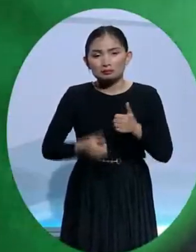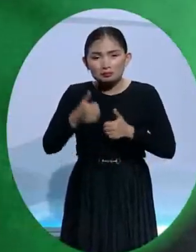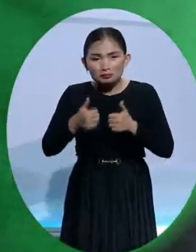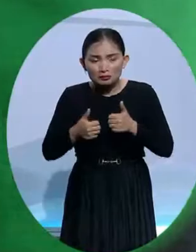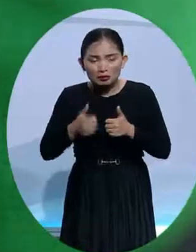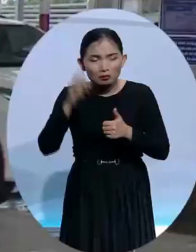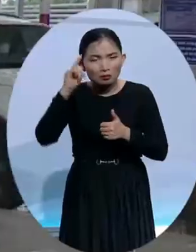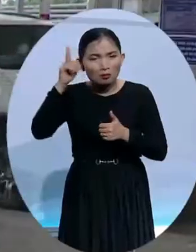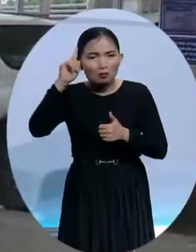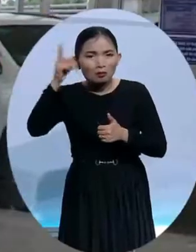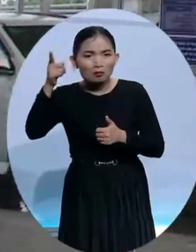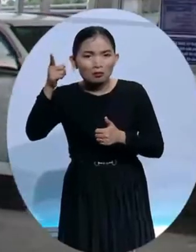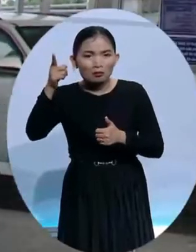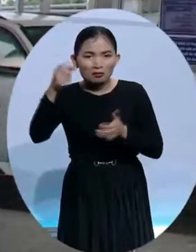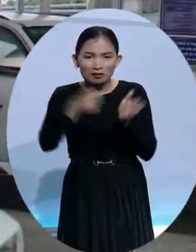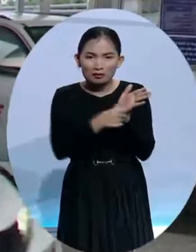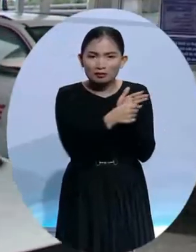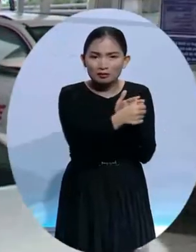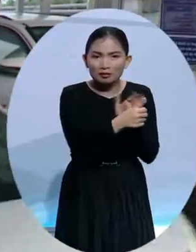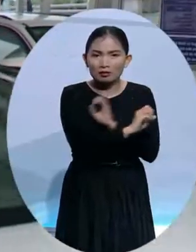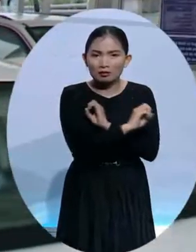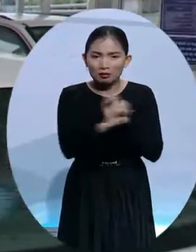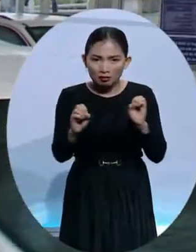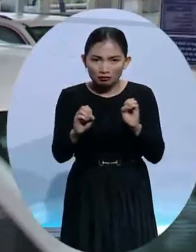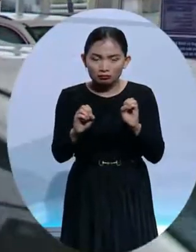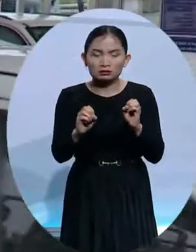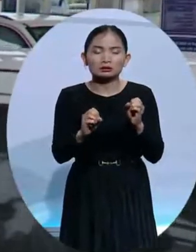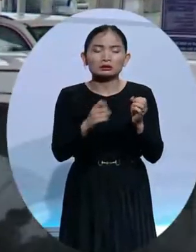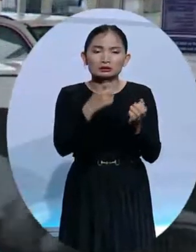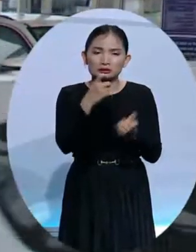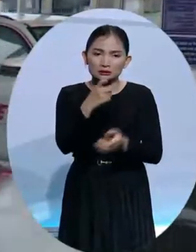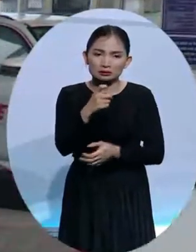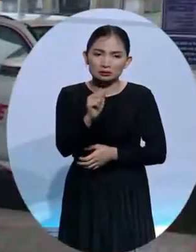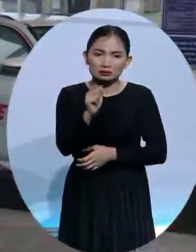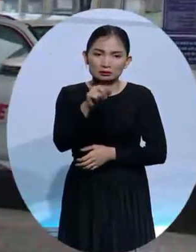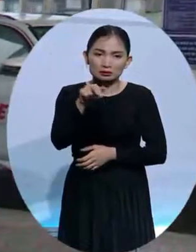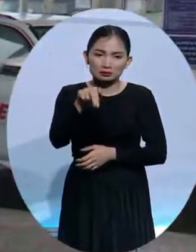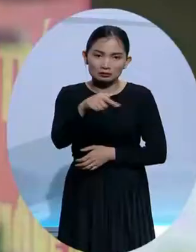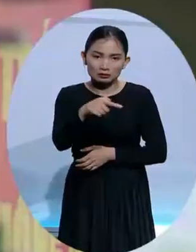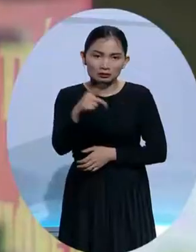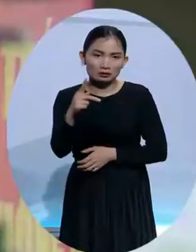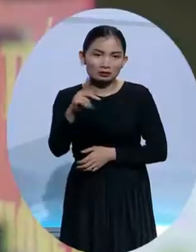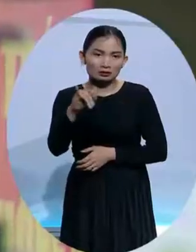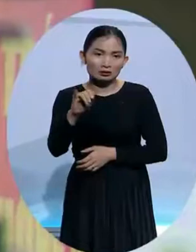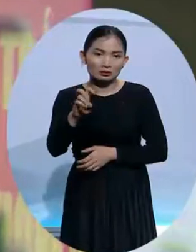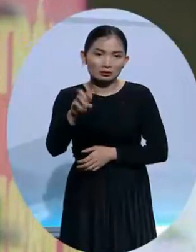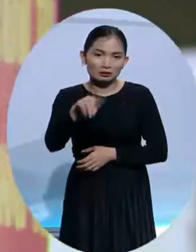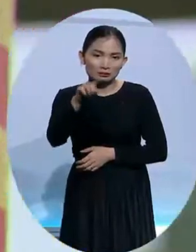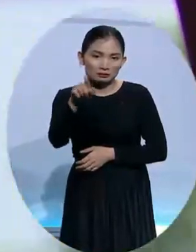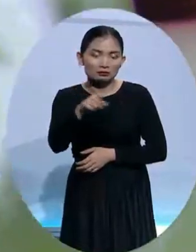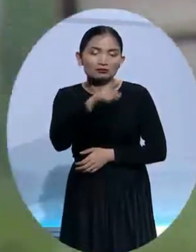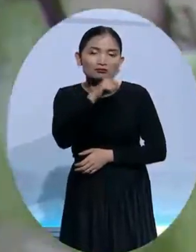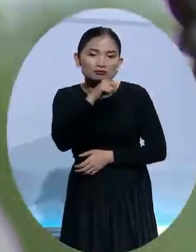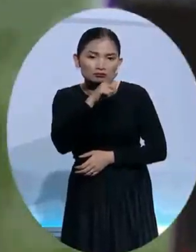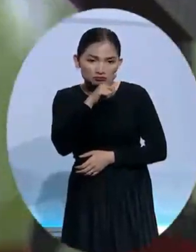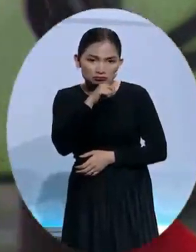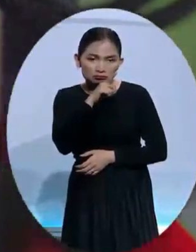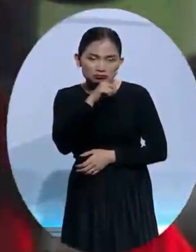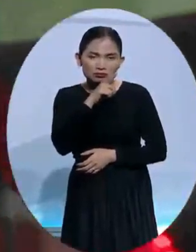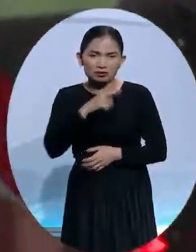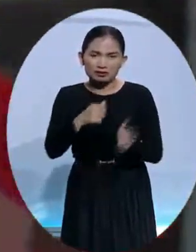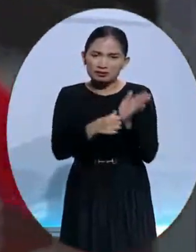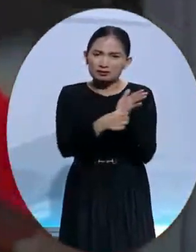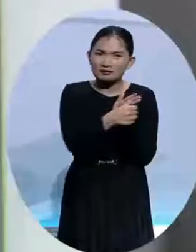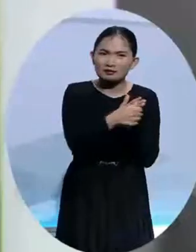thẻ ETC kết hợp thanh toán không tiền mặt nhanh chóng sẽ giúp các tài xế tiết kiệm thời gian, giảm ùn tắc do không cần dừng lại xếp hàng chờ mua